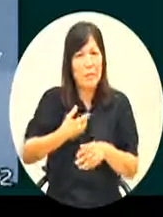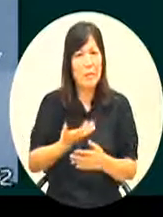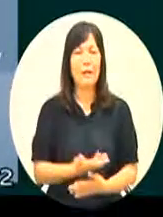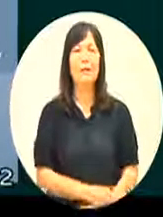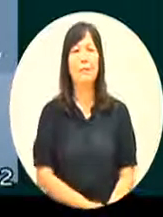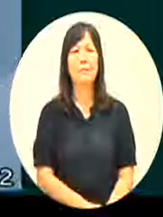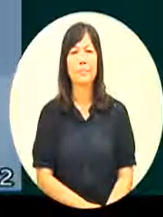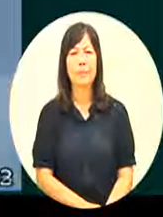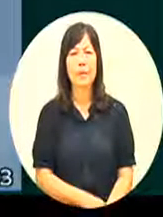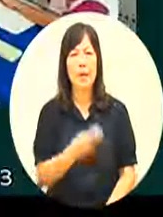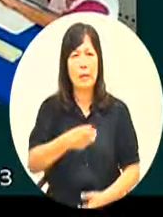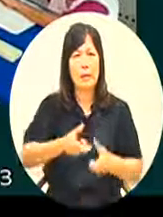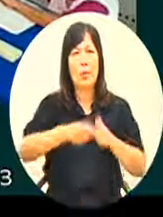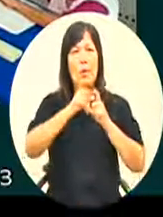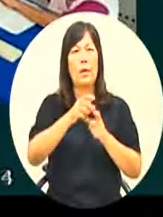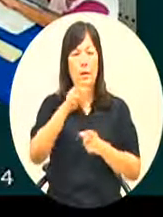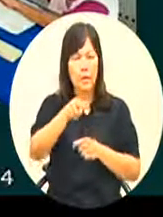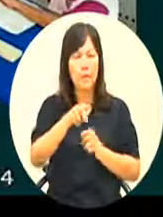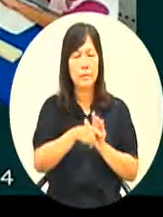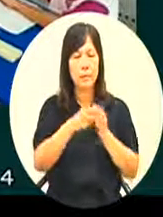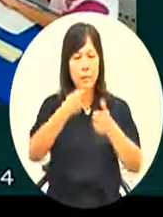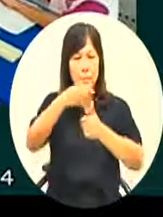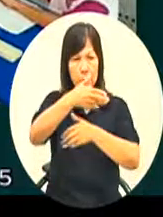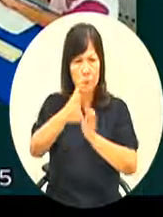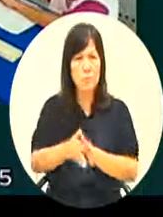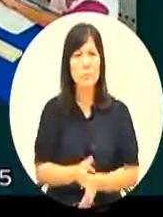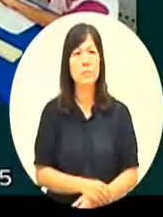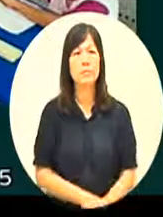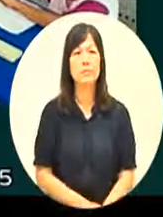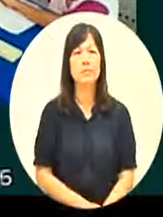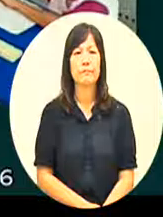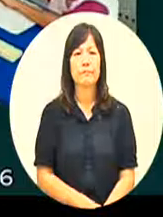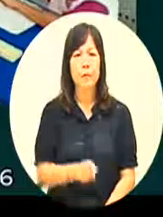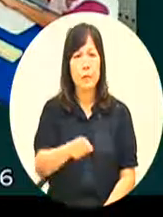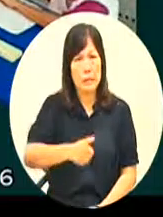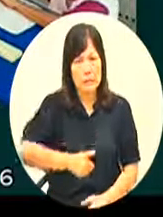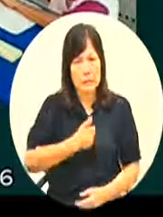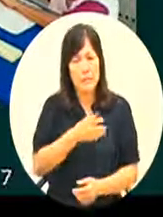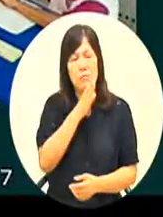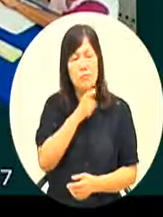们回归来看哈，看这个教室的确啦，